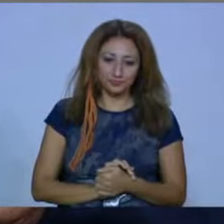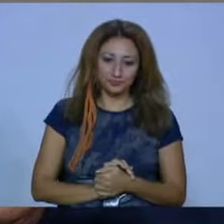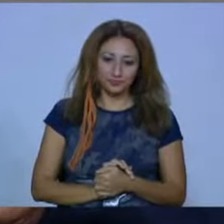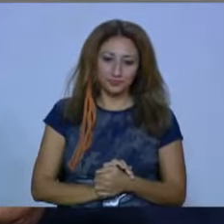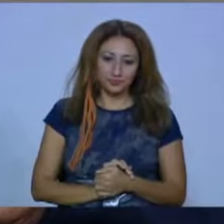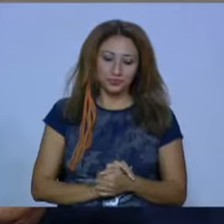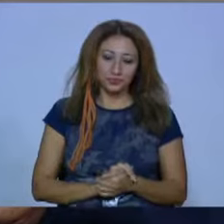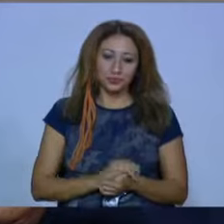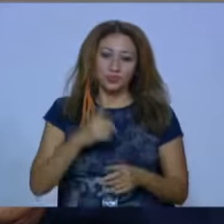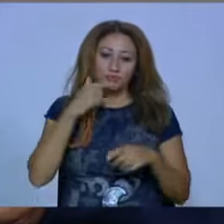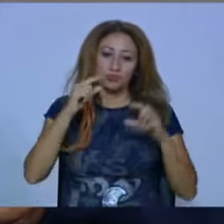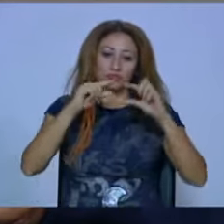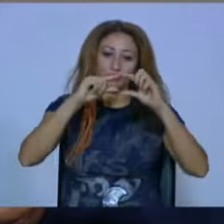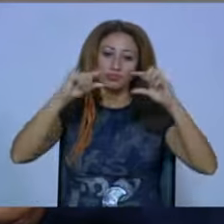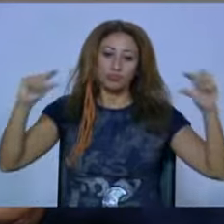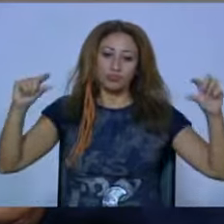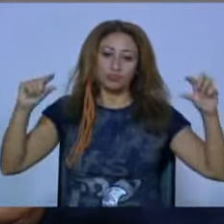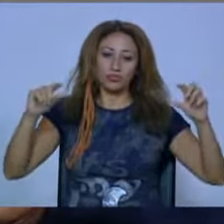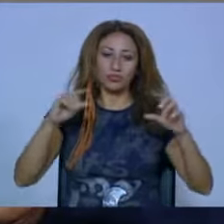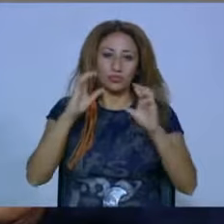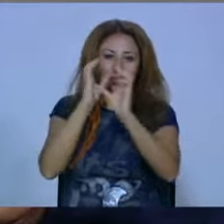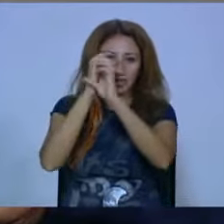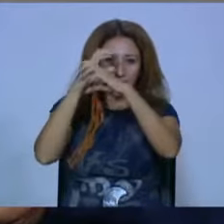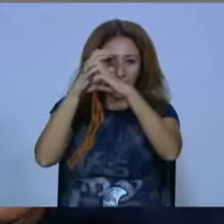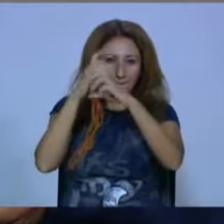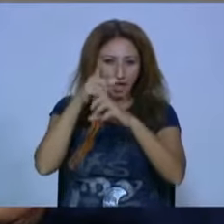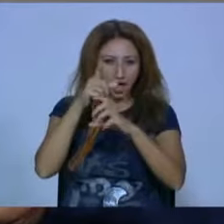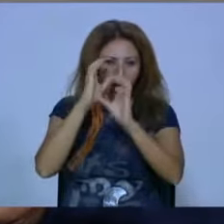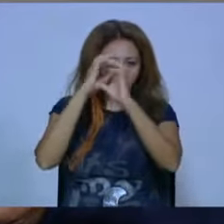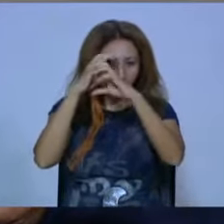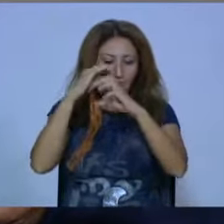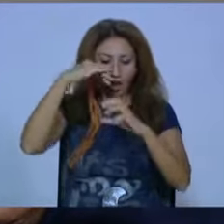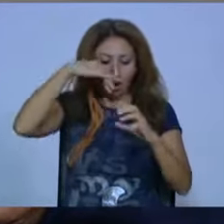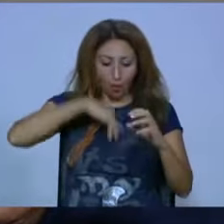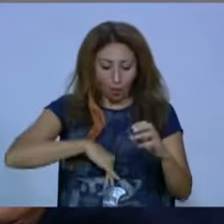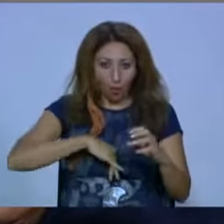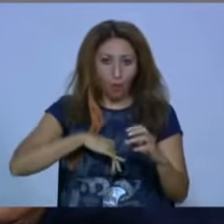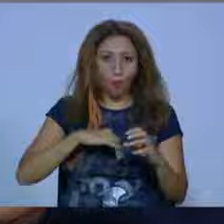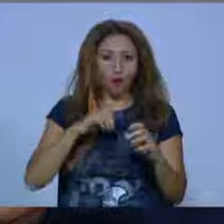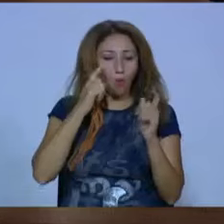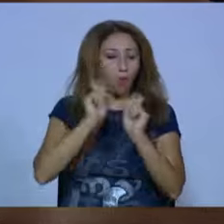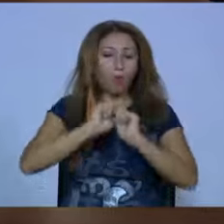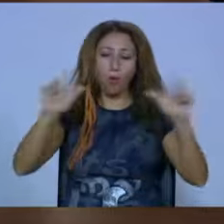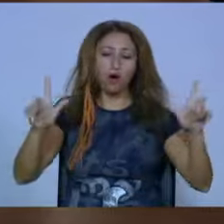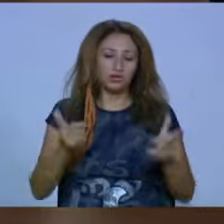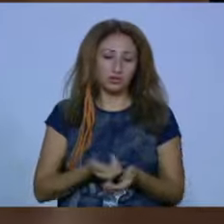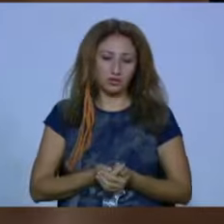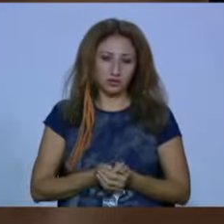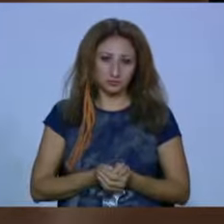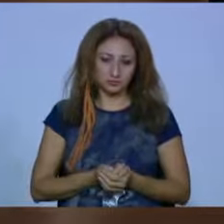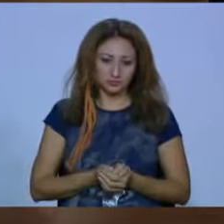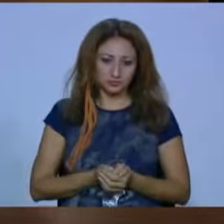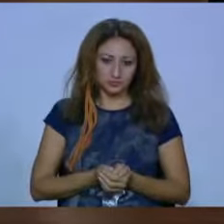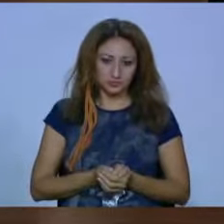محمود المليجي كان بيقول لك الكاميرا بتجيب اللي جوه البني ادم. يعني واحد زي الاستاذ محمود المليجي